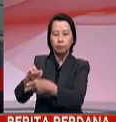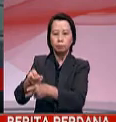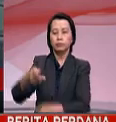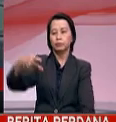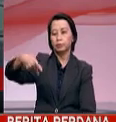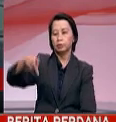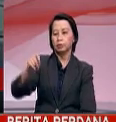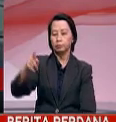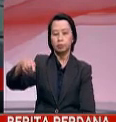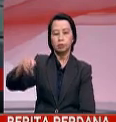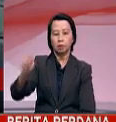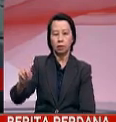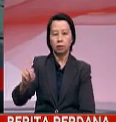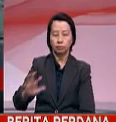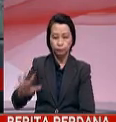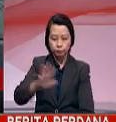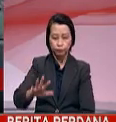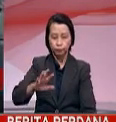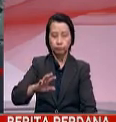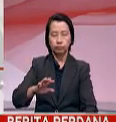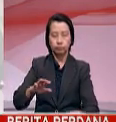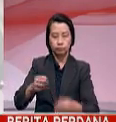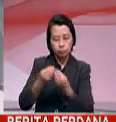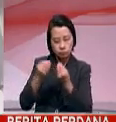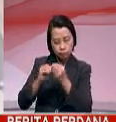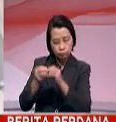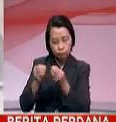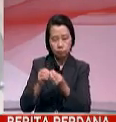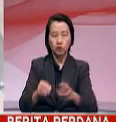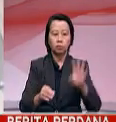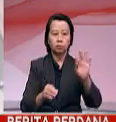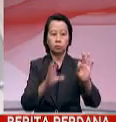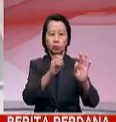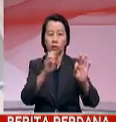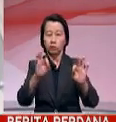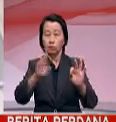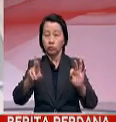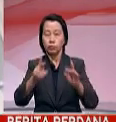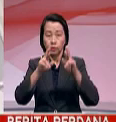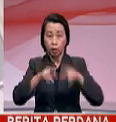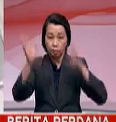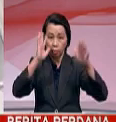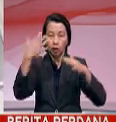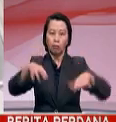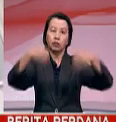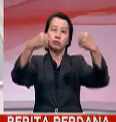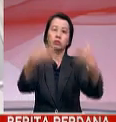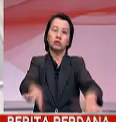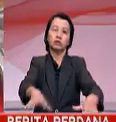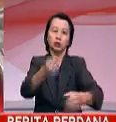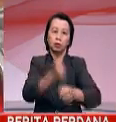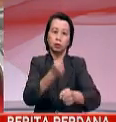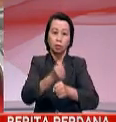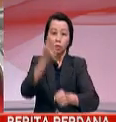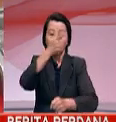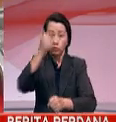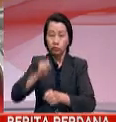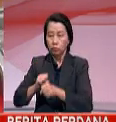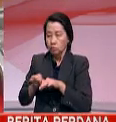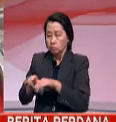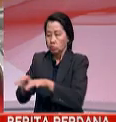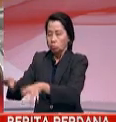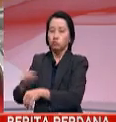mereka. Jabatan Perangkaan sebelum ini menjangkakan hampir 900,000 rakyat Malaysia akan kehilangan pekerjaan susulan